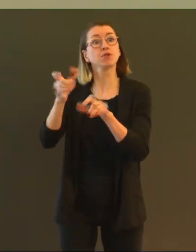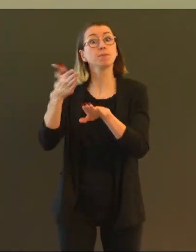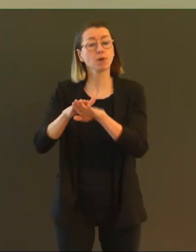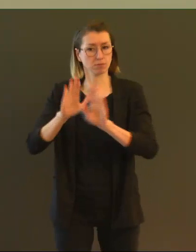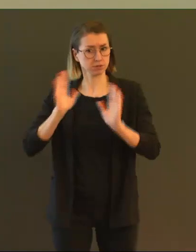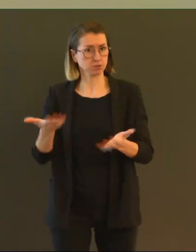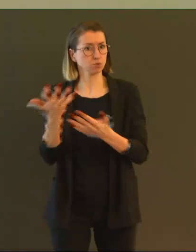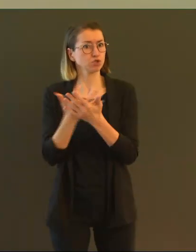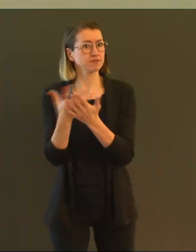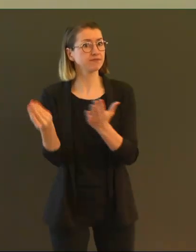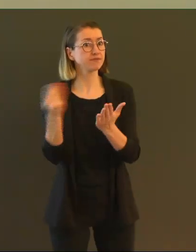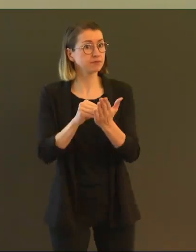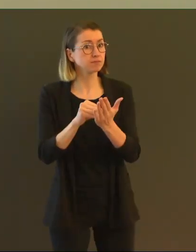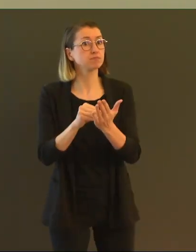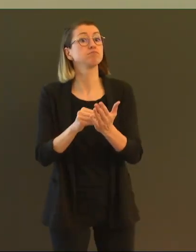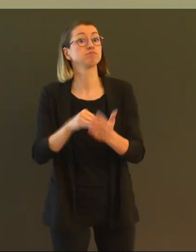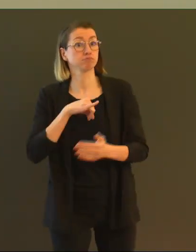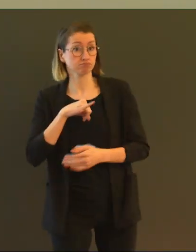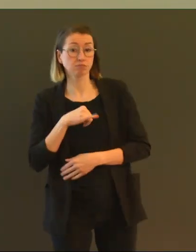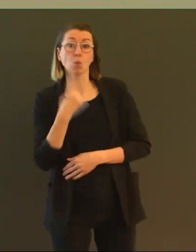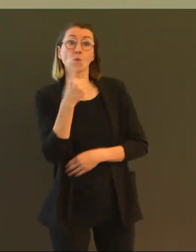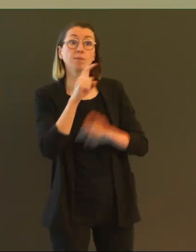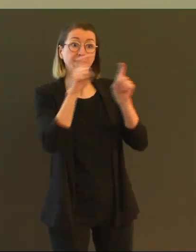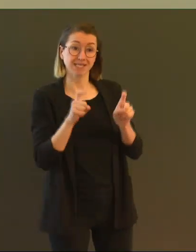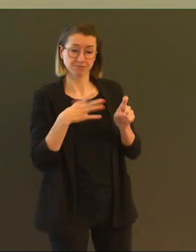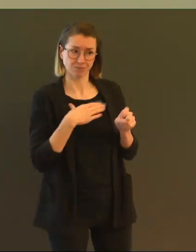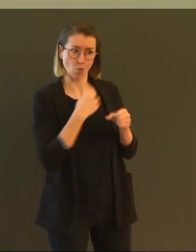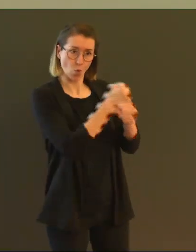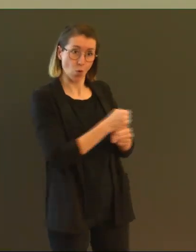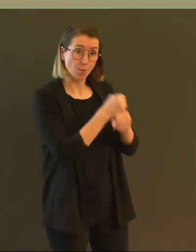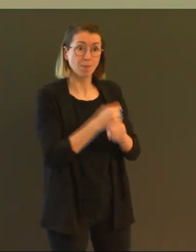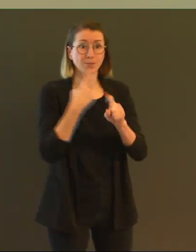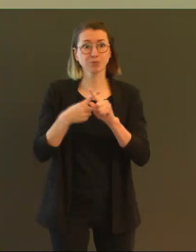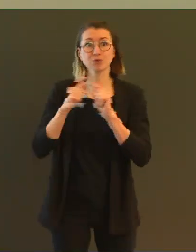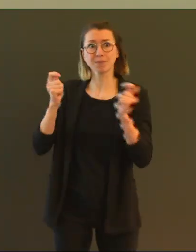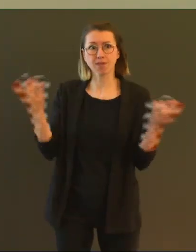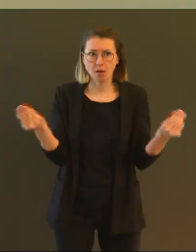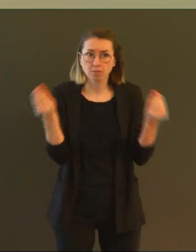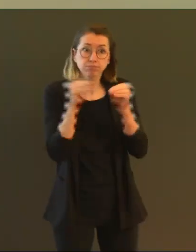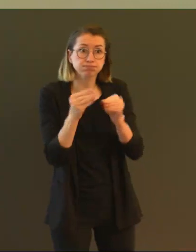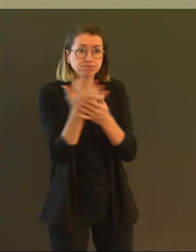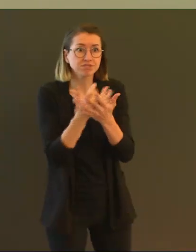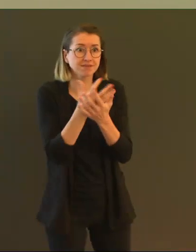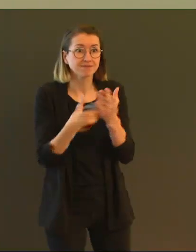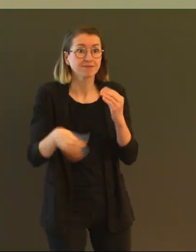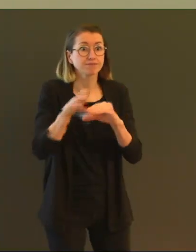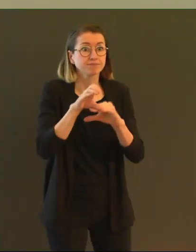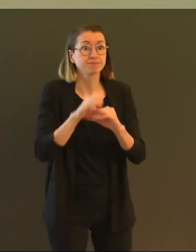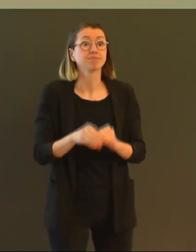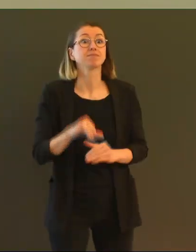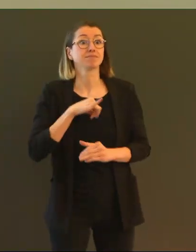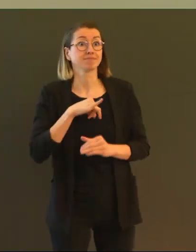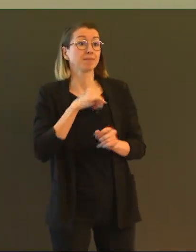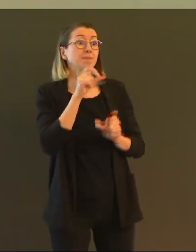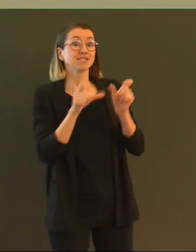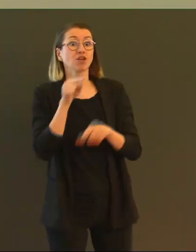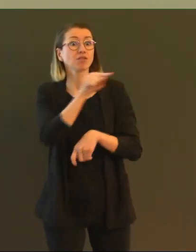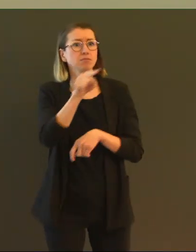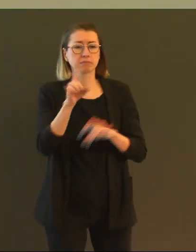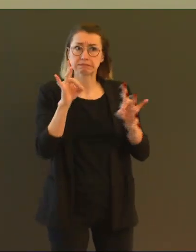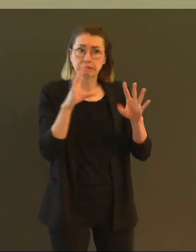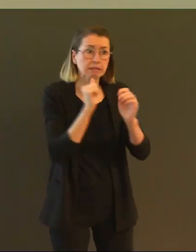repos, mais on ne prend pas les cas qui sont Covid non testés. La Belgique a décidé de rassembler tous ces cas dans